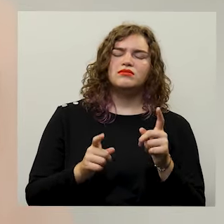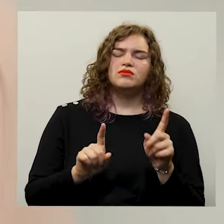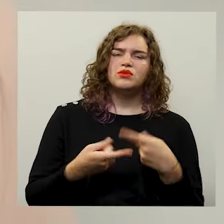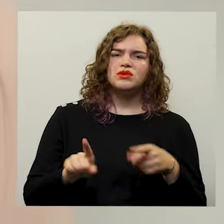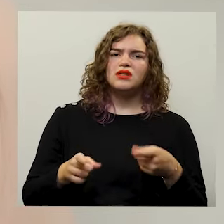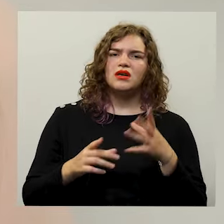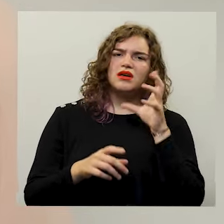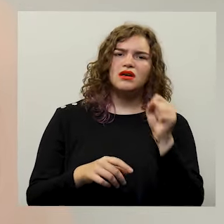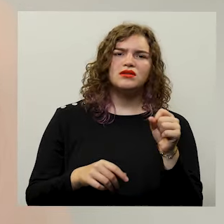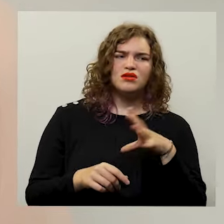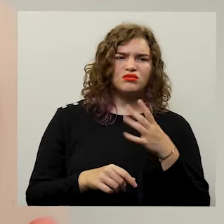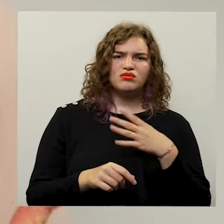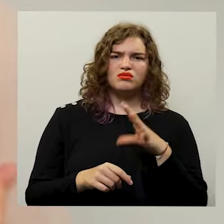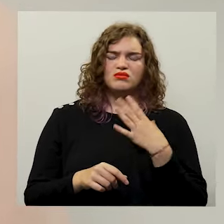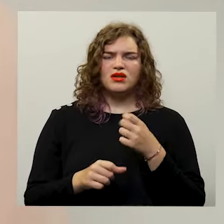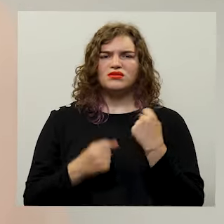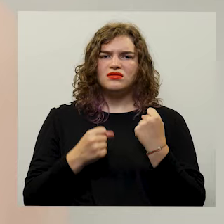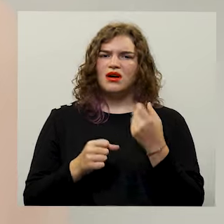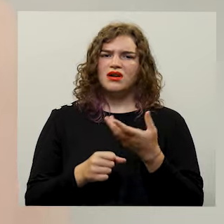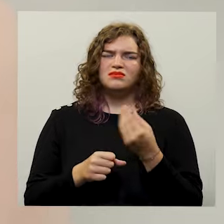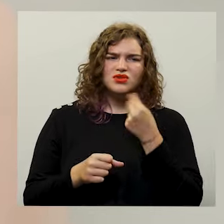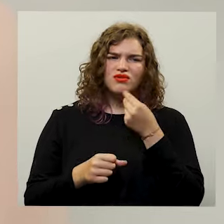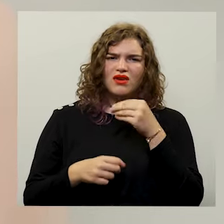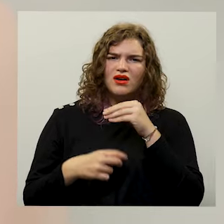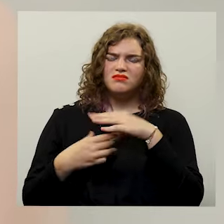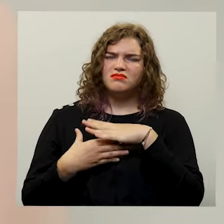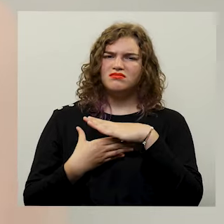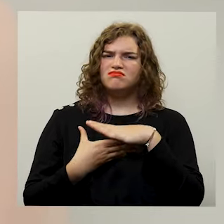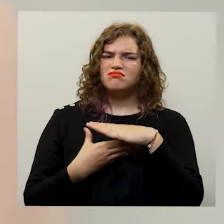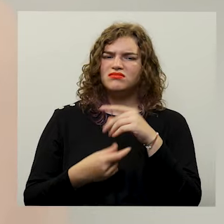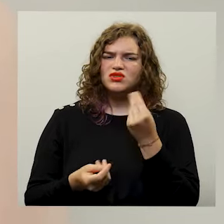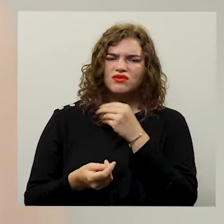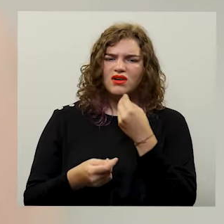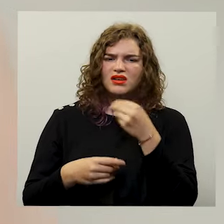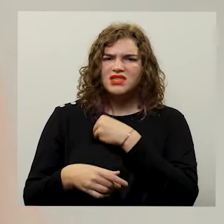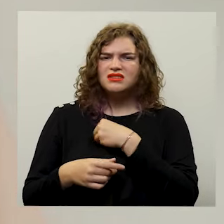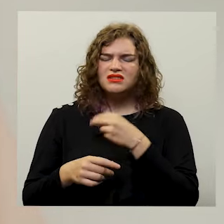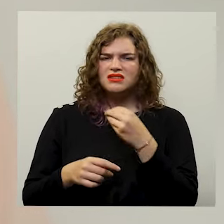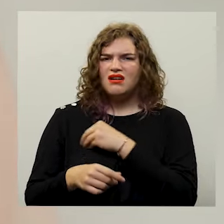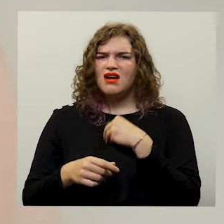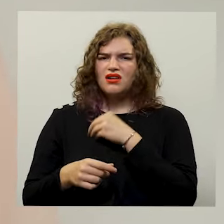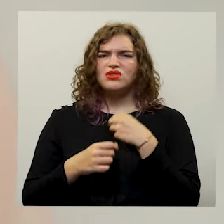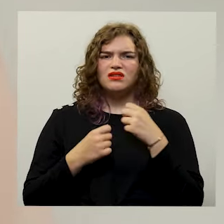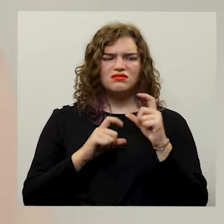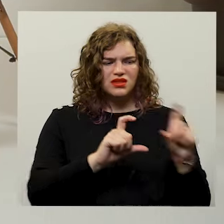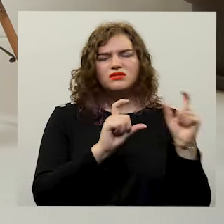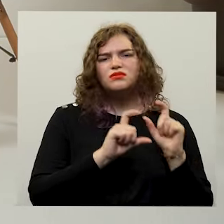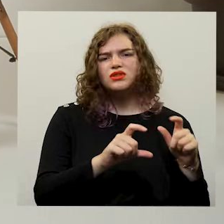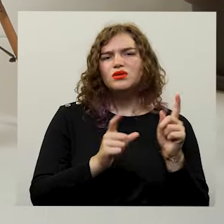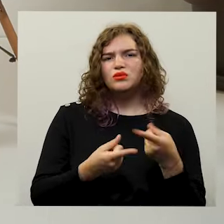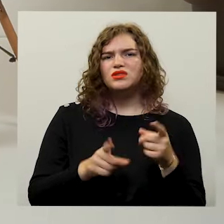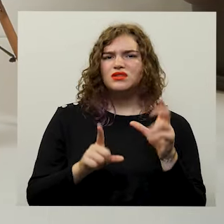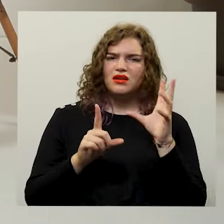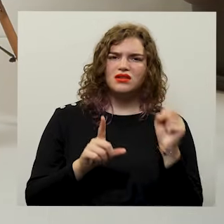suporta să asculte muzică creștină. Ceva, pe el deranja muzica creștină, ceva în el. Respingea.